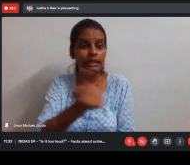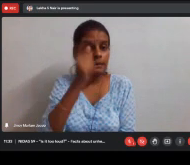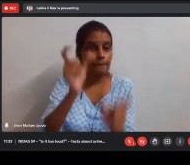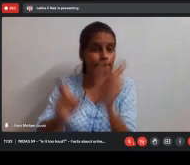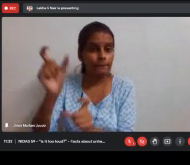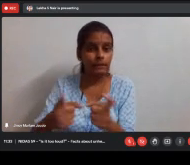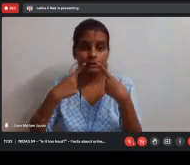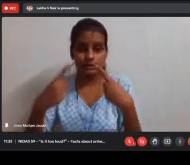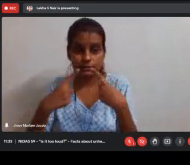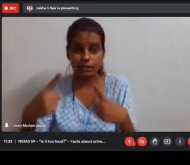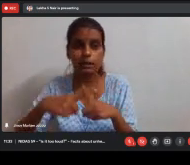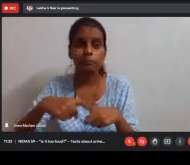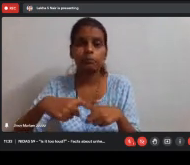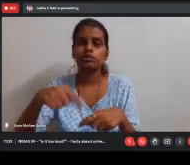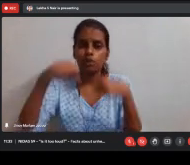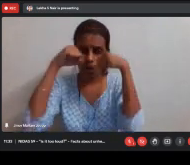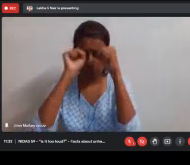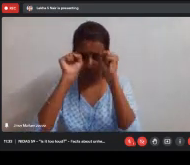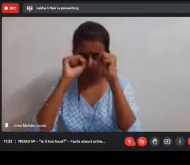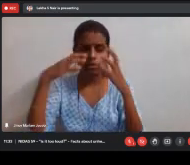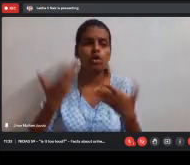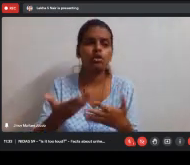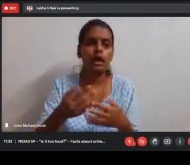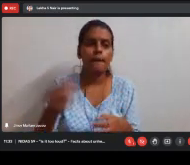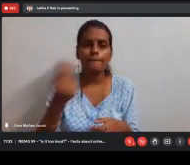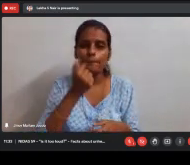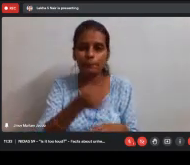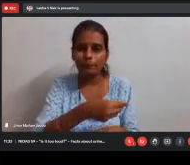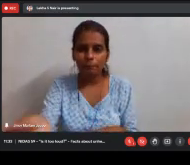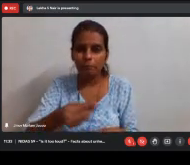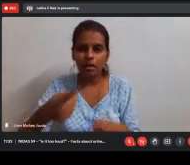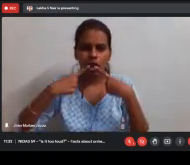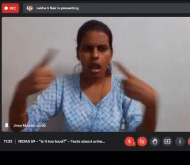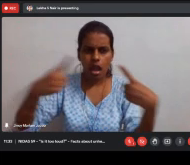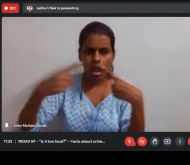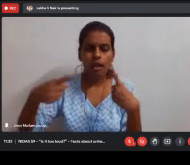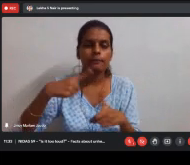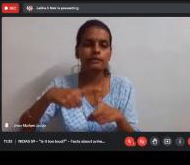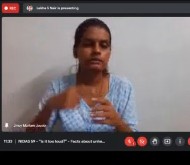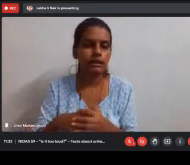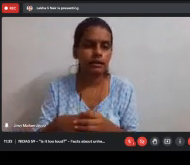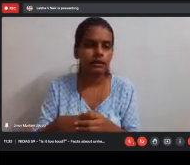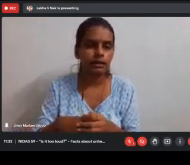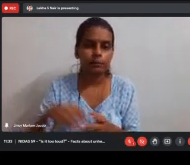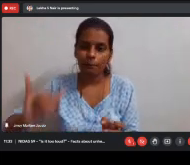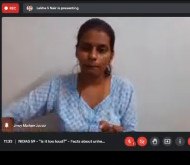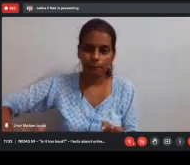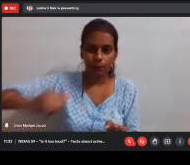അനങ്ങുന്ന ശബ്ദം ഏതാണ്ട് 0 dB അടുത്ത് വരും. ഈ ഇംഗ്ലീഷ് അക്ഷരങ്ങളിൽ കാണിച്ചിരിക്കുന്നത് നമ്മളെ സംസാര